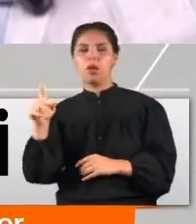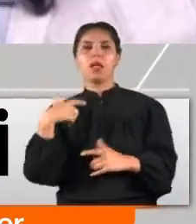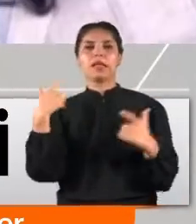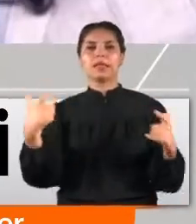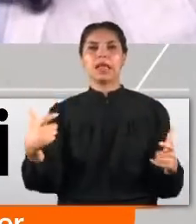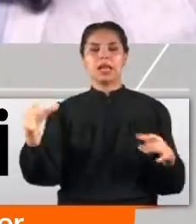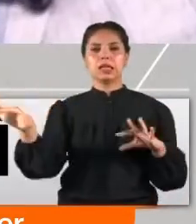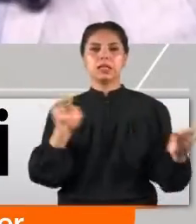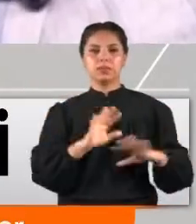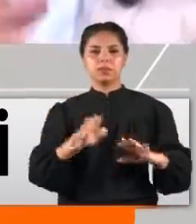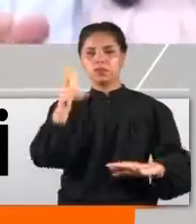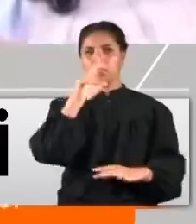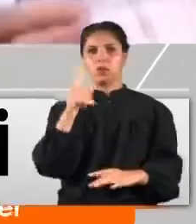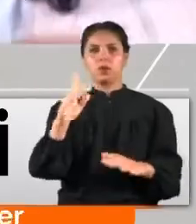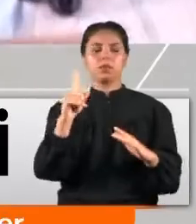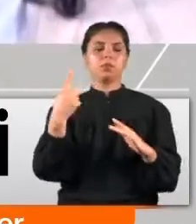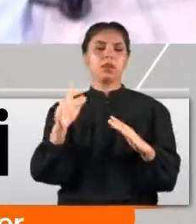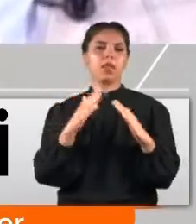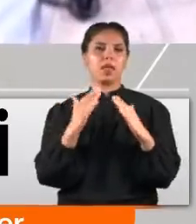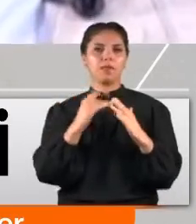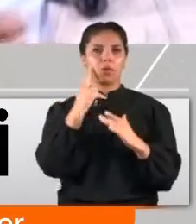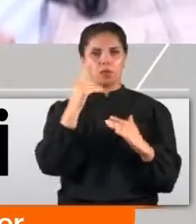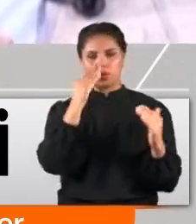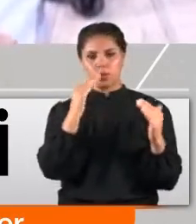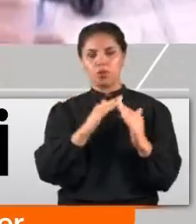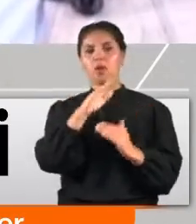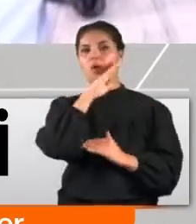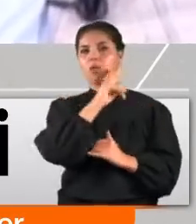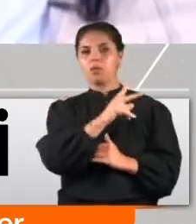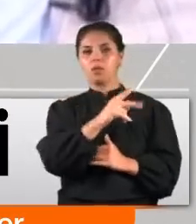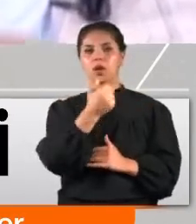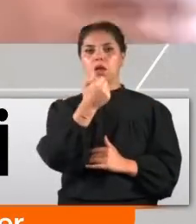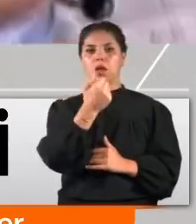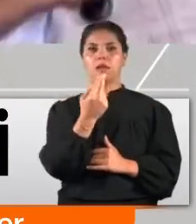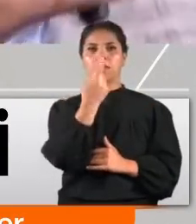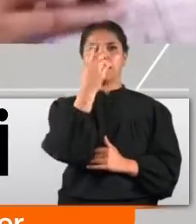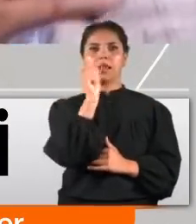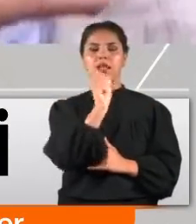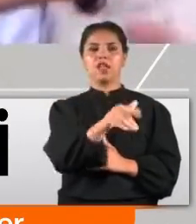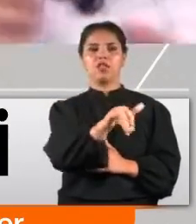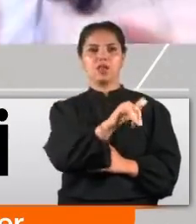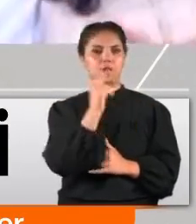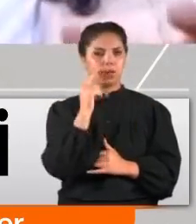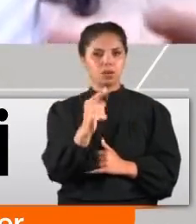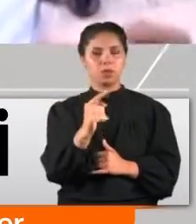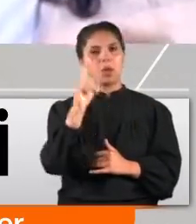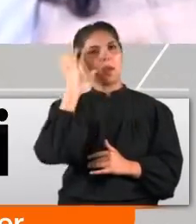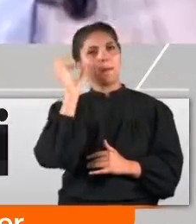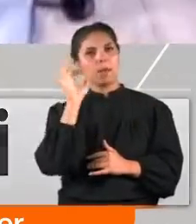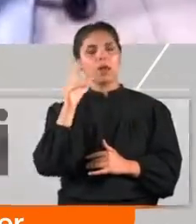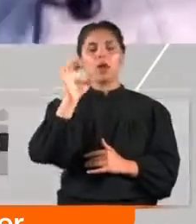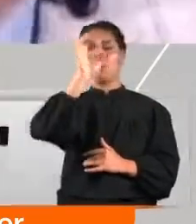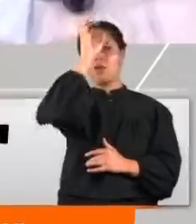belirledik. 350 bin konutluk. Avrupa yakasında bulduğumuz yer 6-7 tane ilçenin sınırında. Belki Bakırköy,